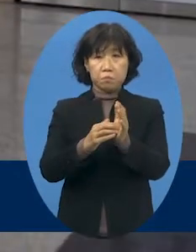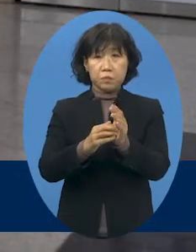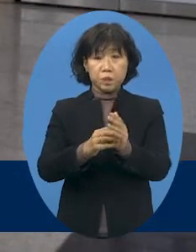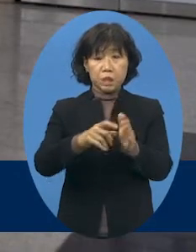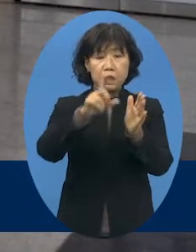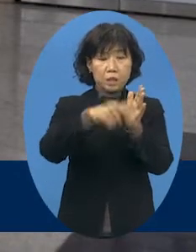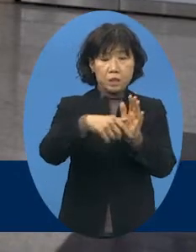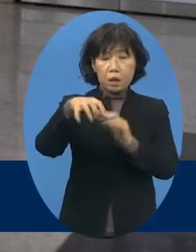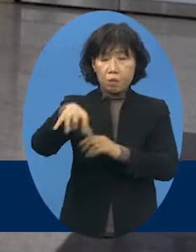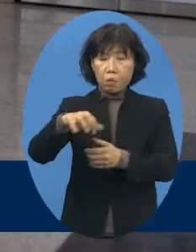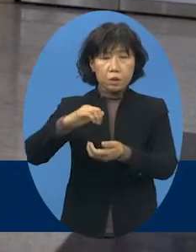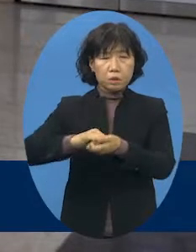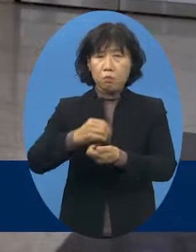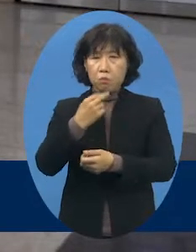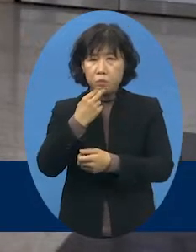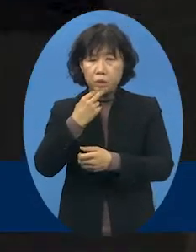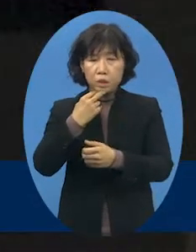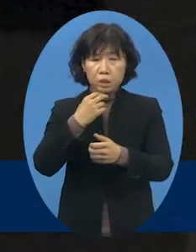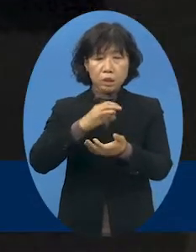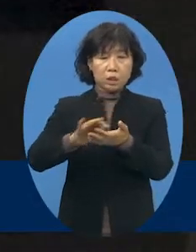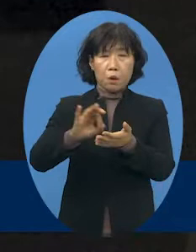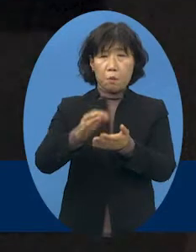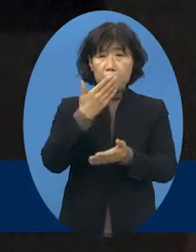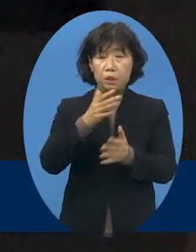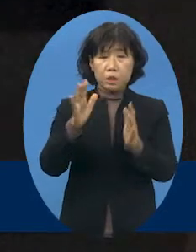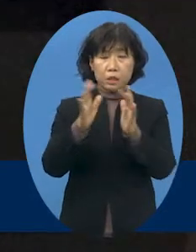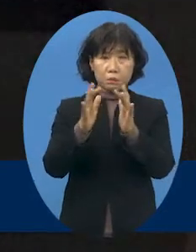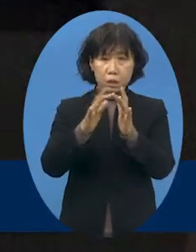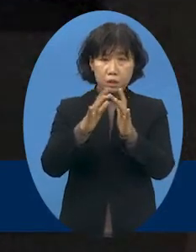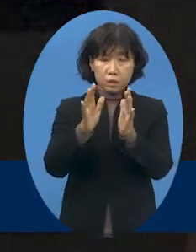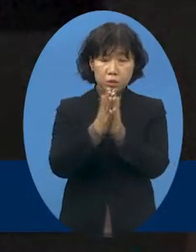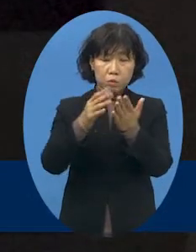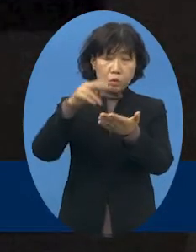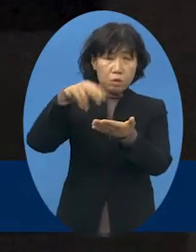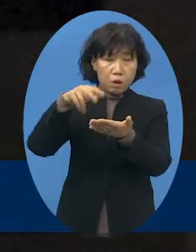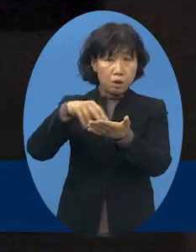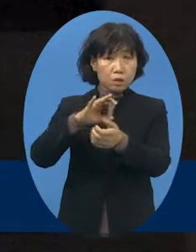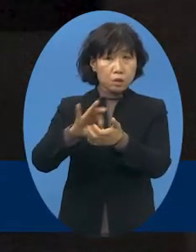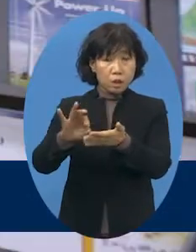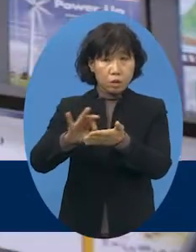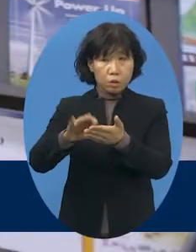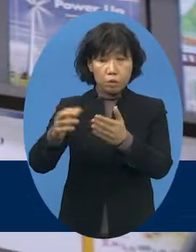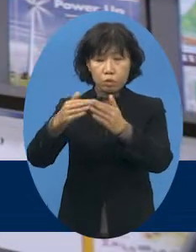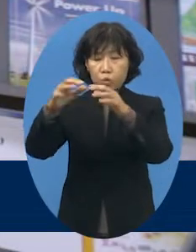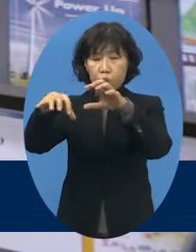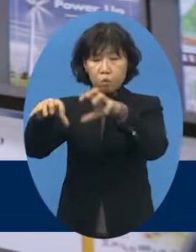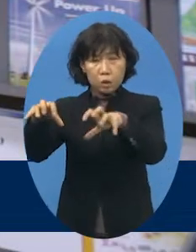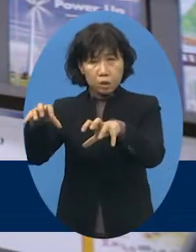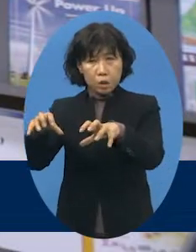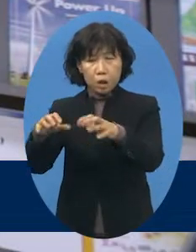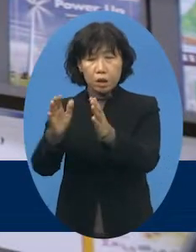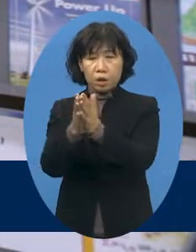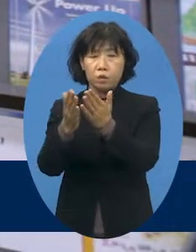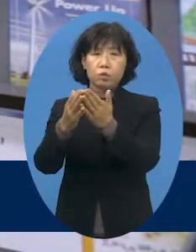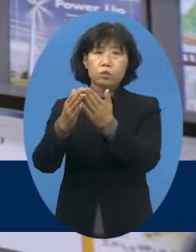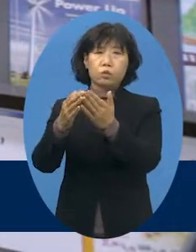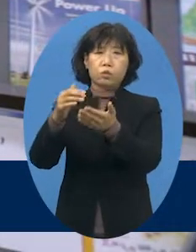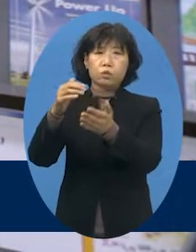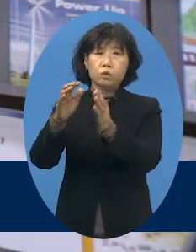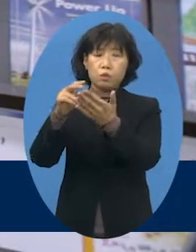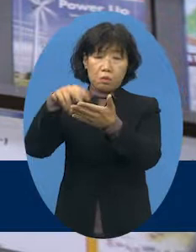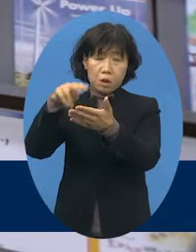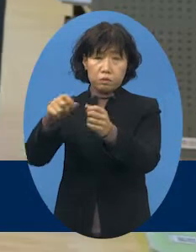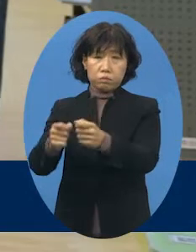또한 시간적 공간적 제약없이 이용할 수 있도록 스마트 도서관 을 조성하는 한편 동별로 동네 도서관을 지속적으로